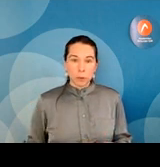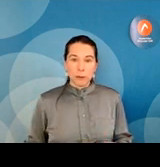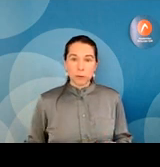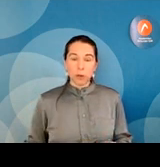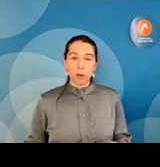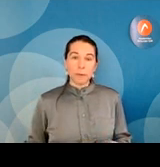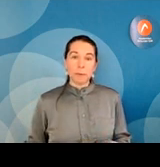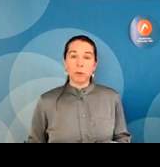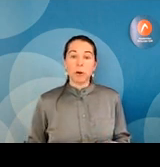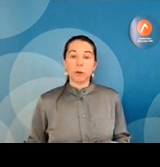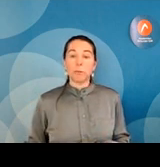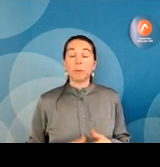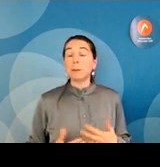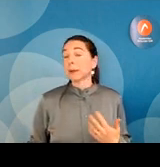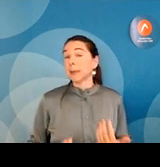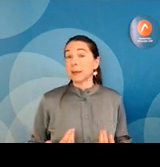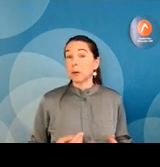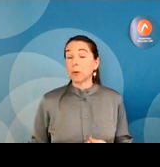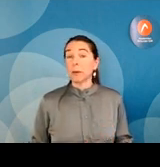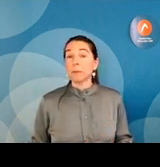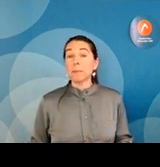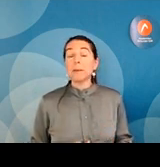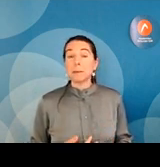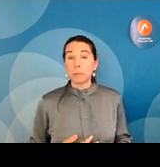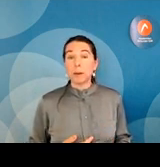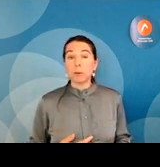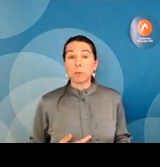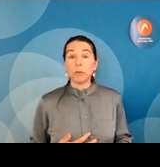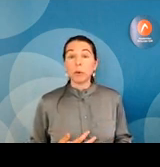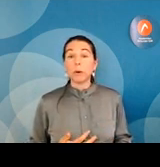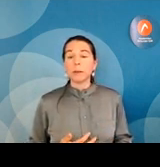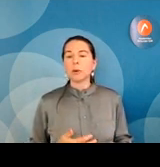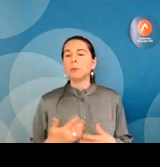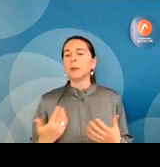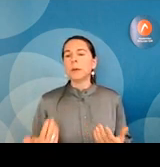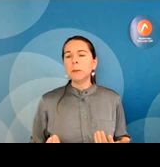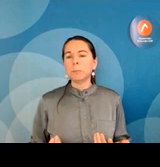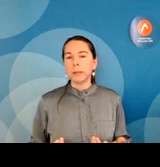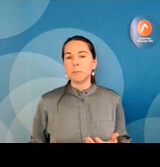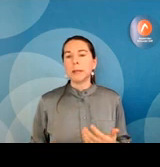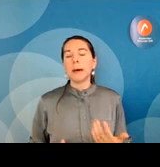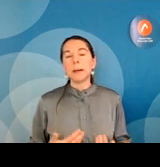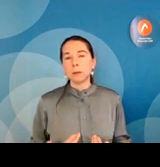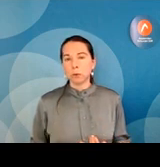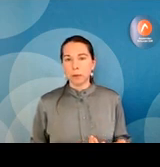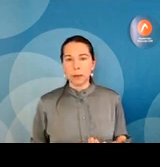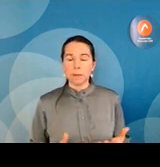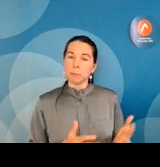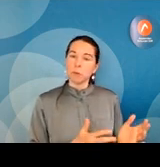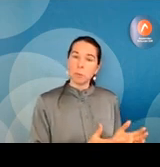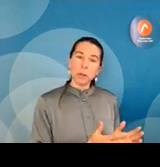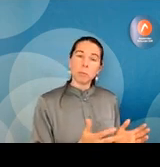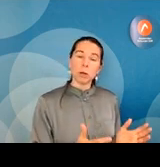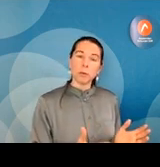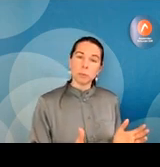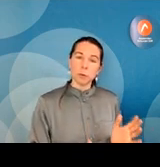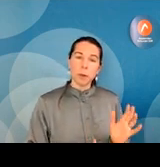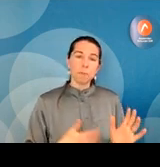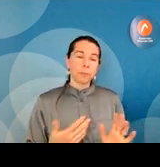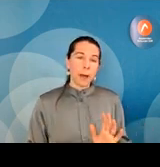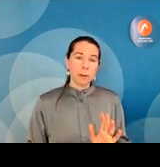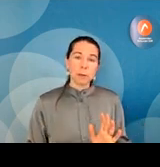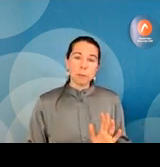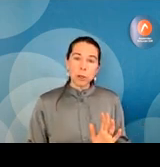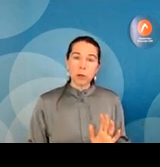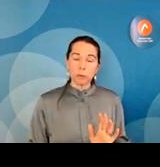om några veckor så har vi ett seminarium om klimakterie och män som arbetsmiljöfråga. Så jag kommer inte gå in på det, men det är ändå så att tänka så att när vi börjar prata om